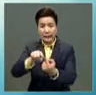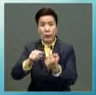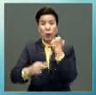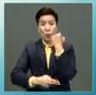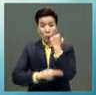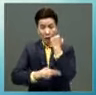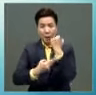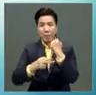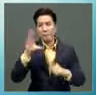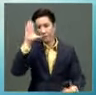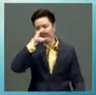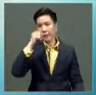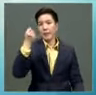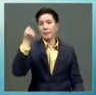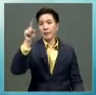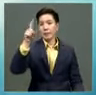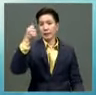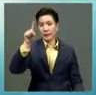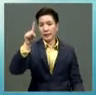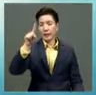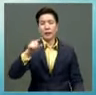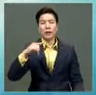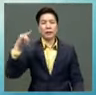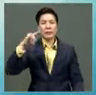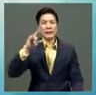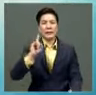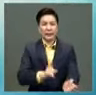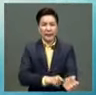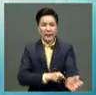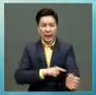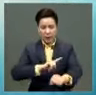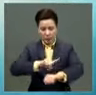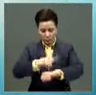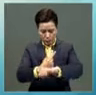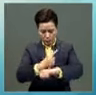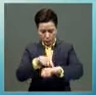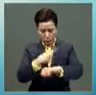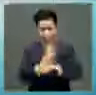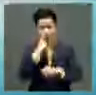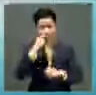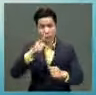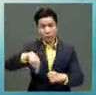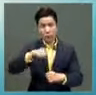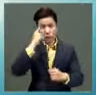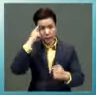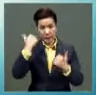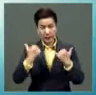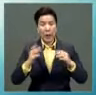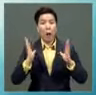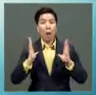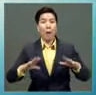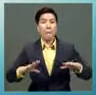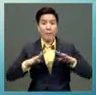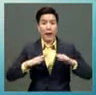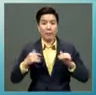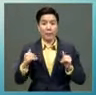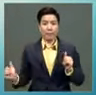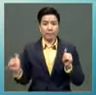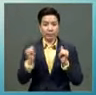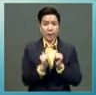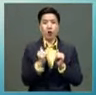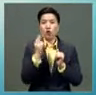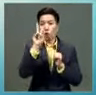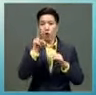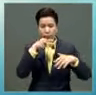าเครื่องบินล่าช้าประมาณ2ชั่วโมงจากกำหนดการทุกคนเข้าพักโดยมีเพื่อนร่วมห้องอีก1ค